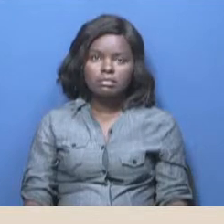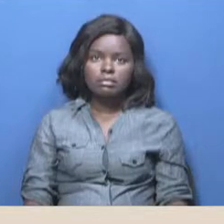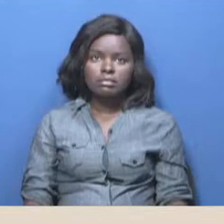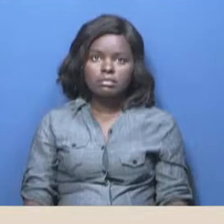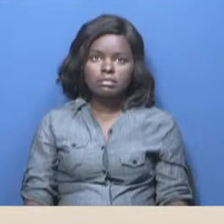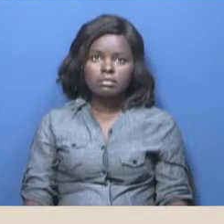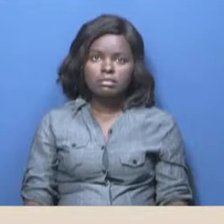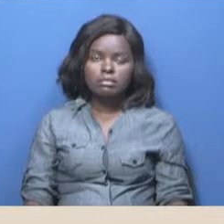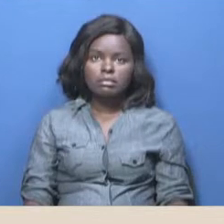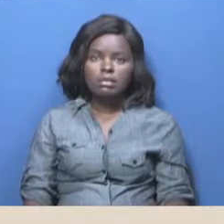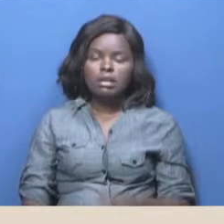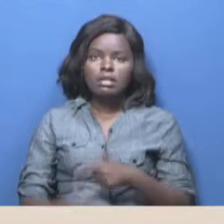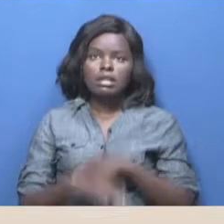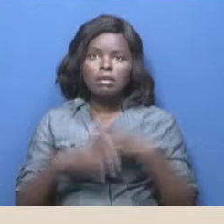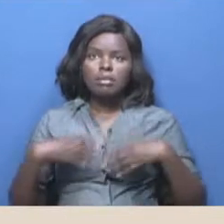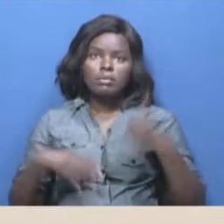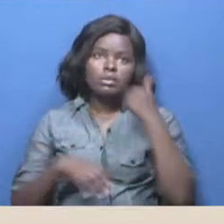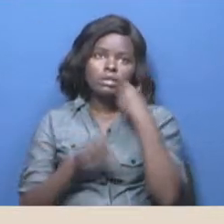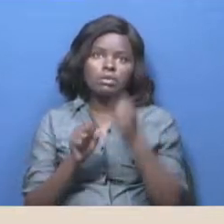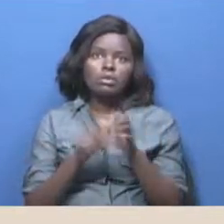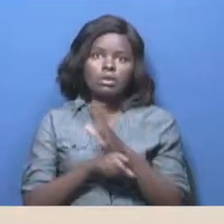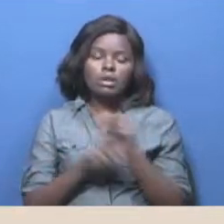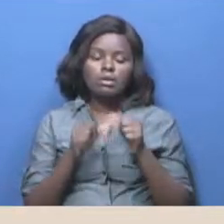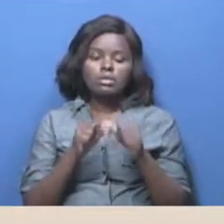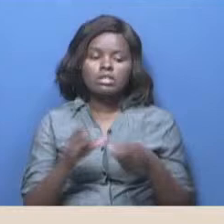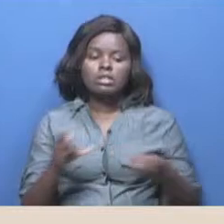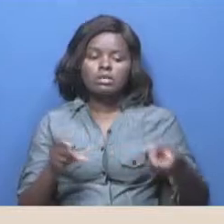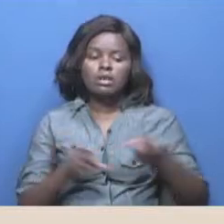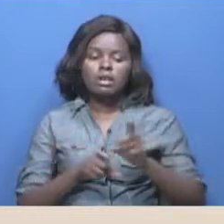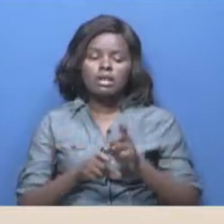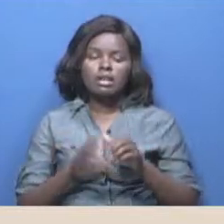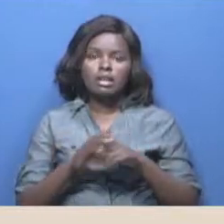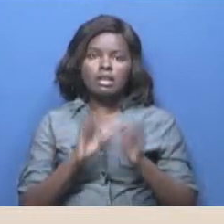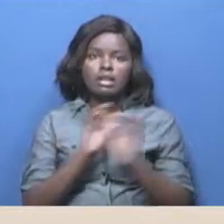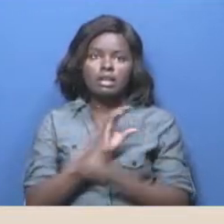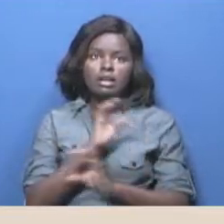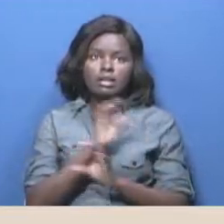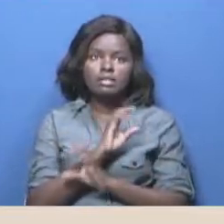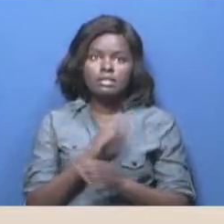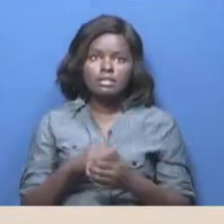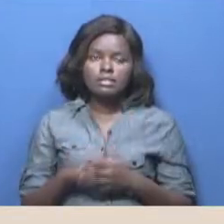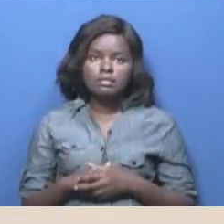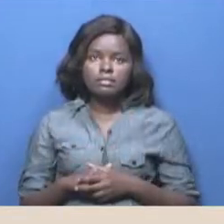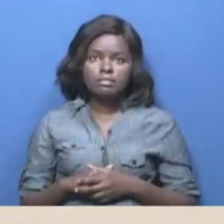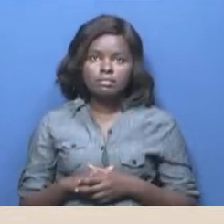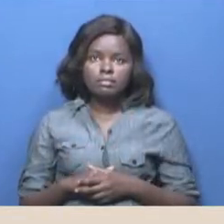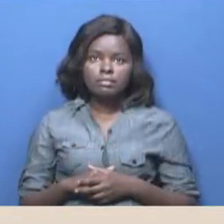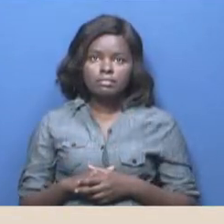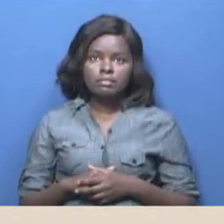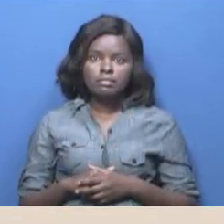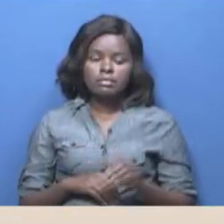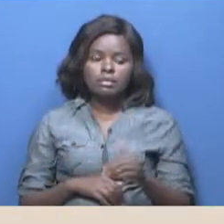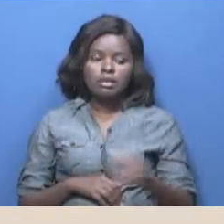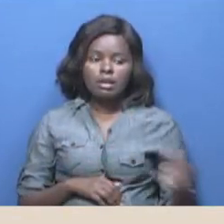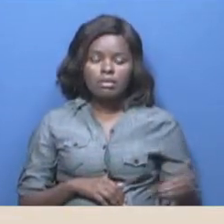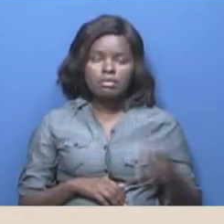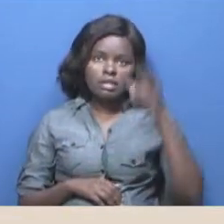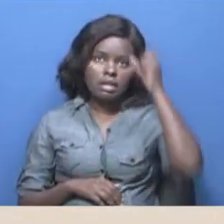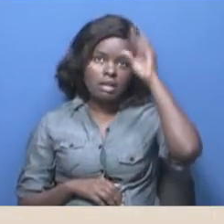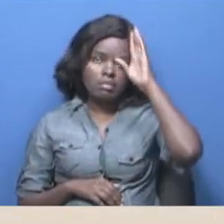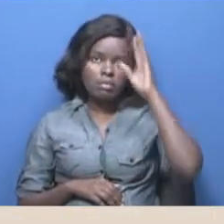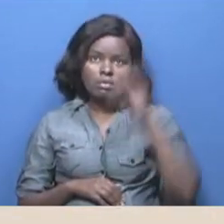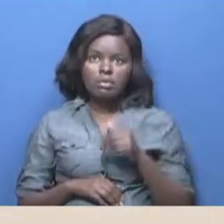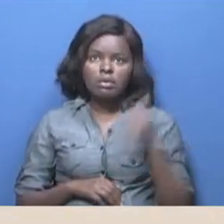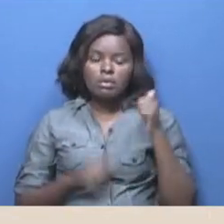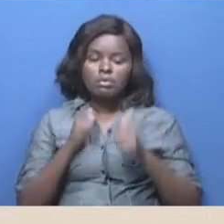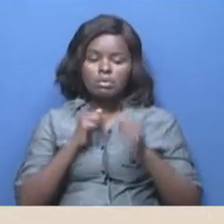Rĩrĩ namba ya arwaru a COVID-19 ĩthiĩte na mbere na kuongerereka na njĩra nene gũkũ bũrũri-inĩ. Kaunti ya Kiambu nĩ ĩmwe ya